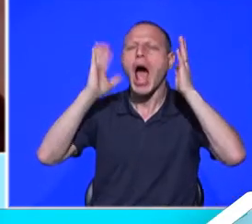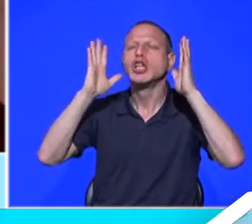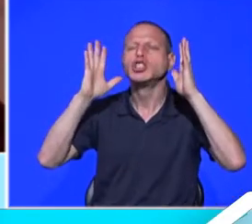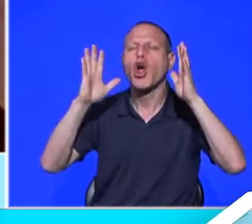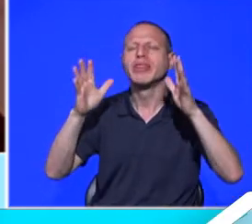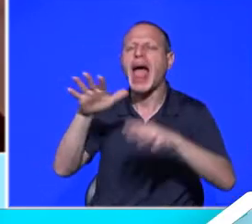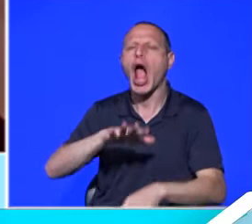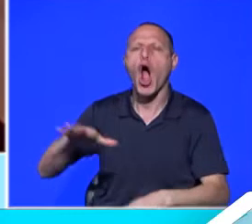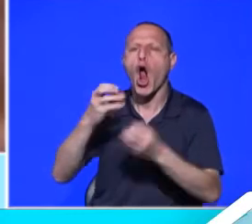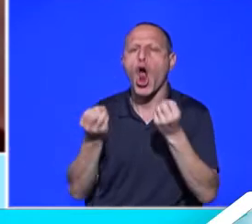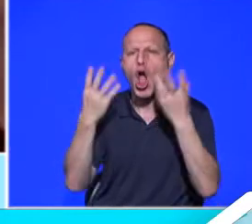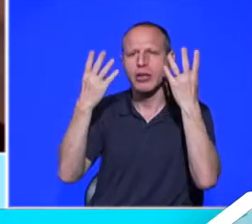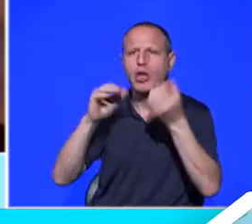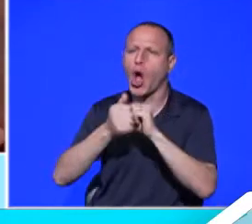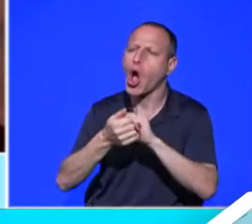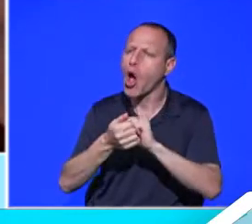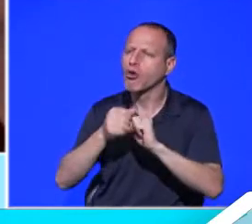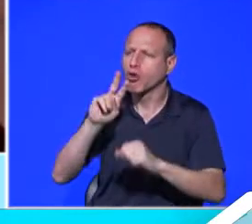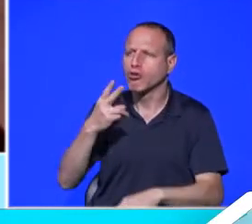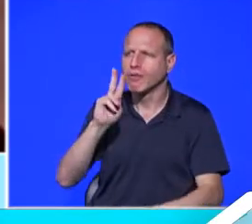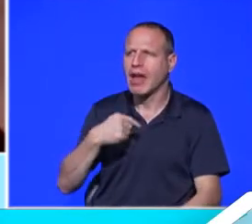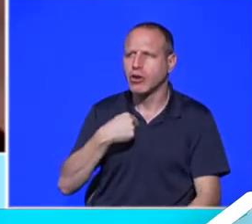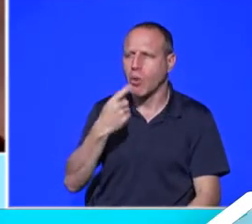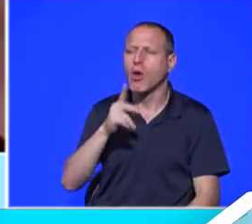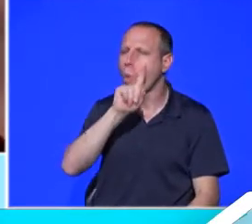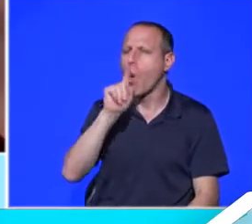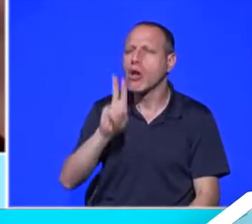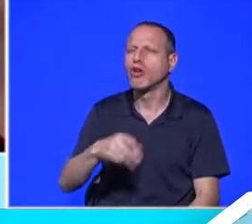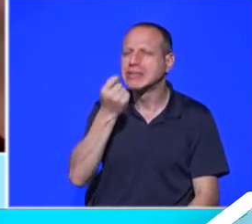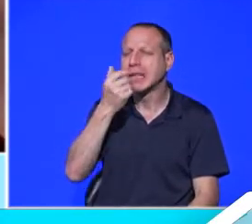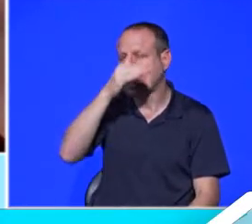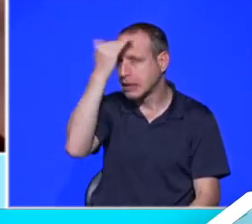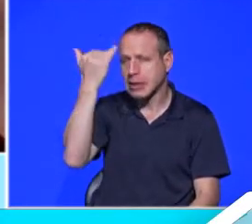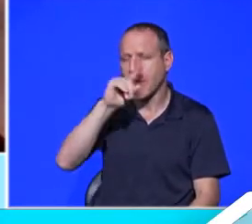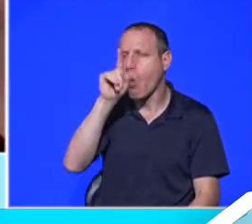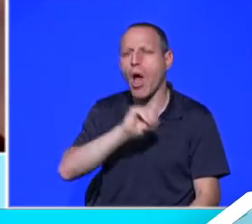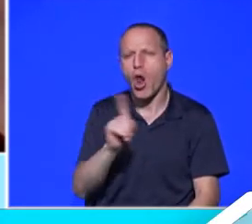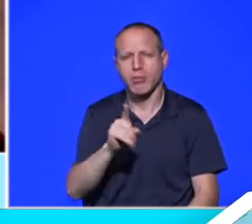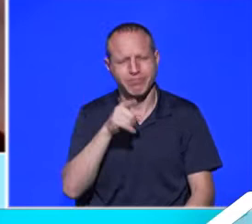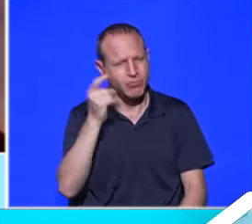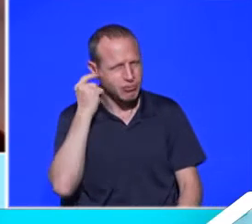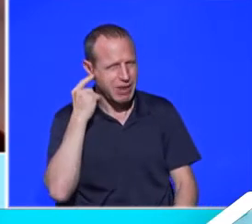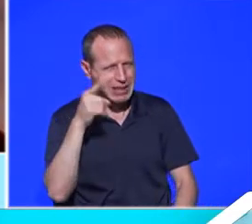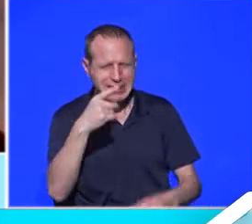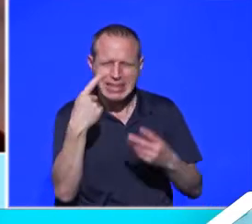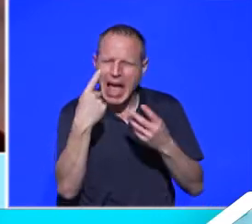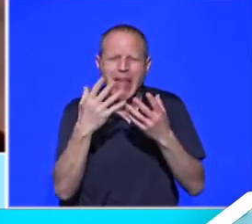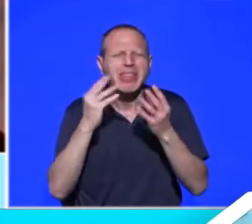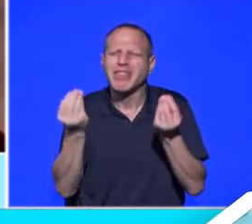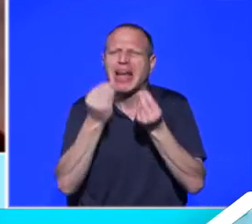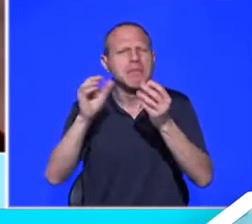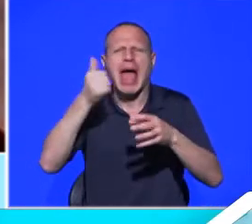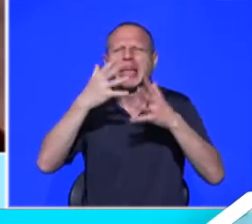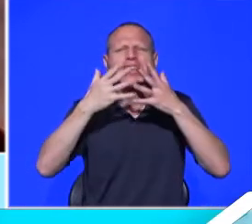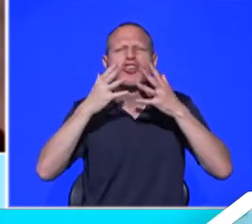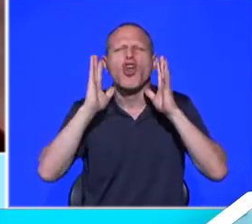או ששוב אני אומר, אולי יש כאן קצת הגזמה, אולי לא? מה, זו קטסטרופה. זה אחד האסונות האקולוגיים הגדולים